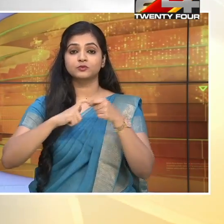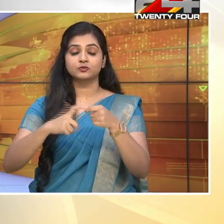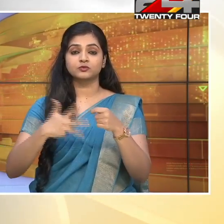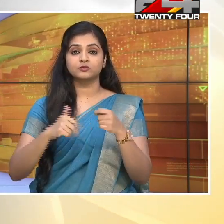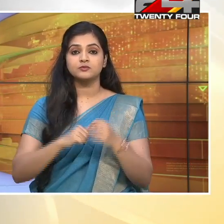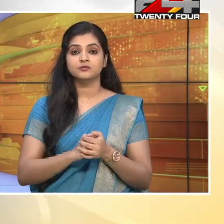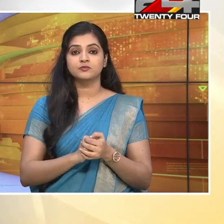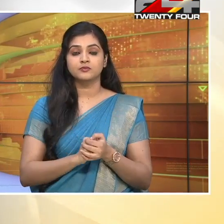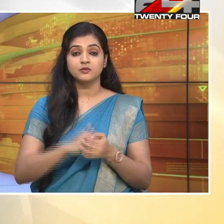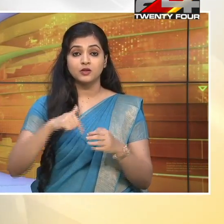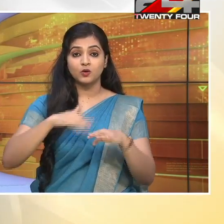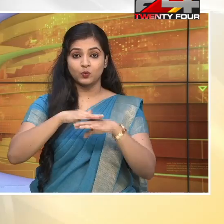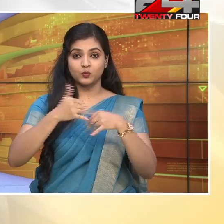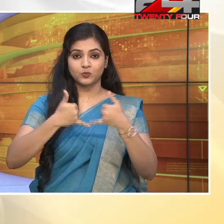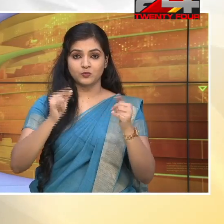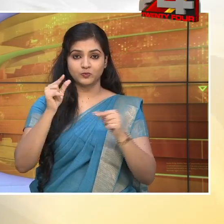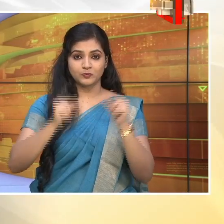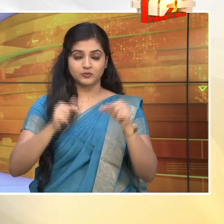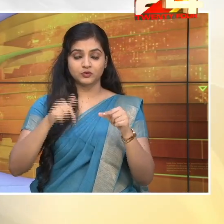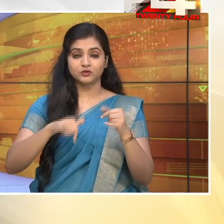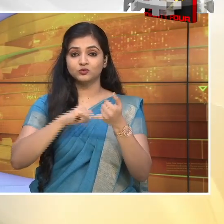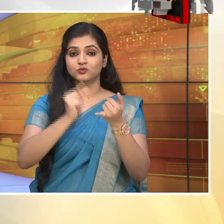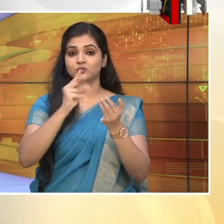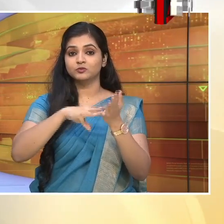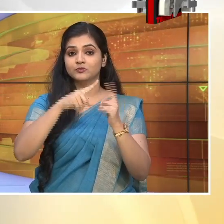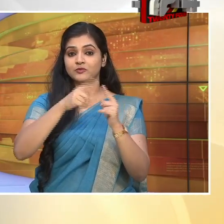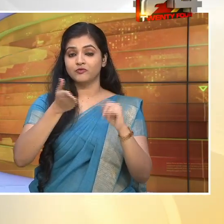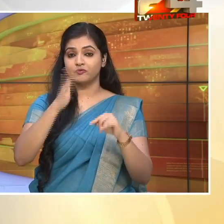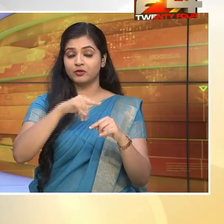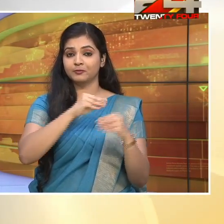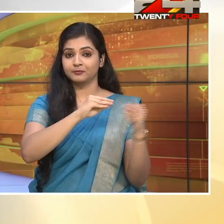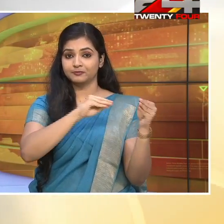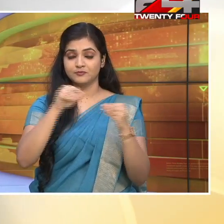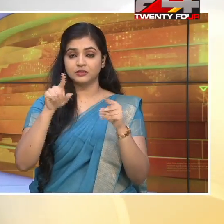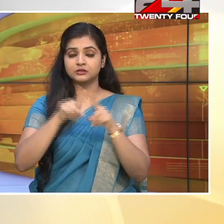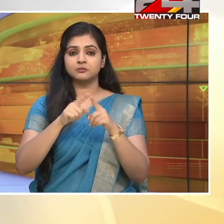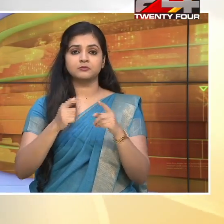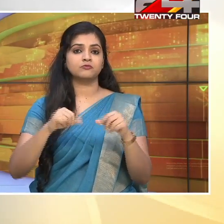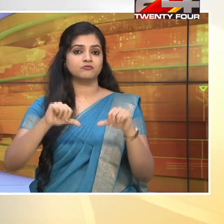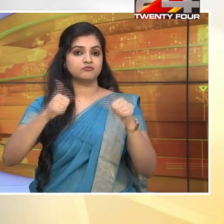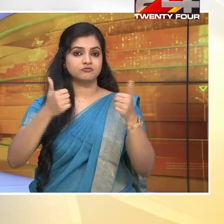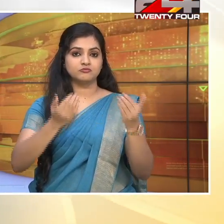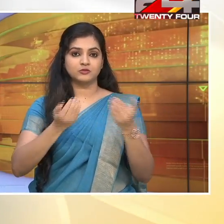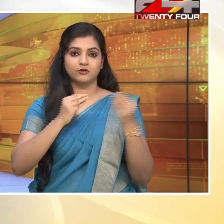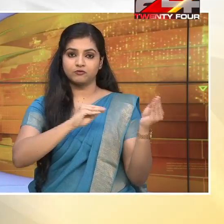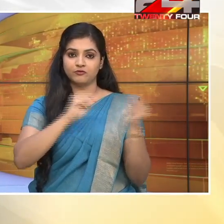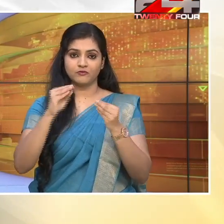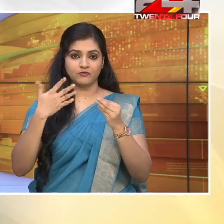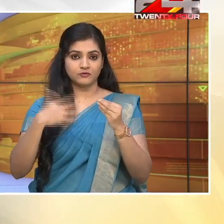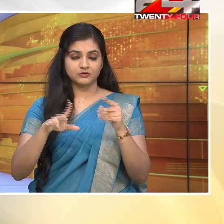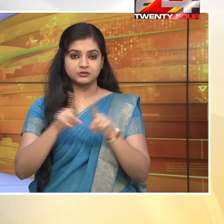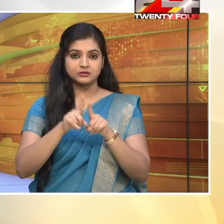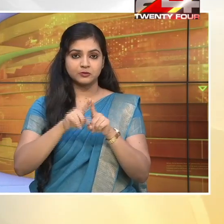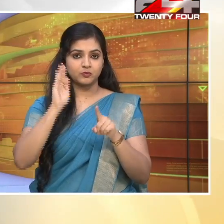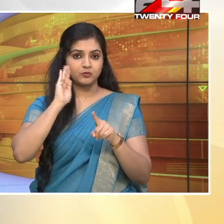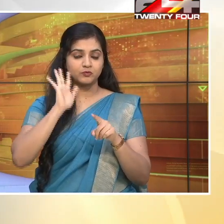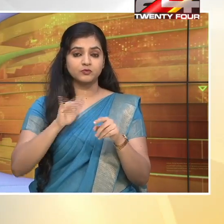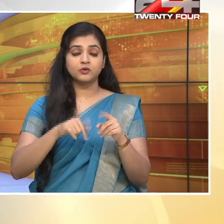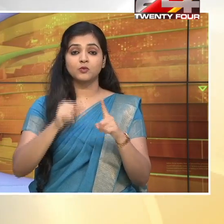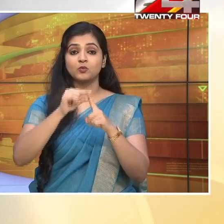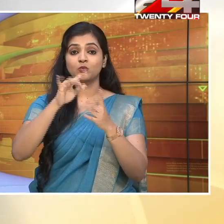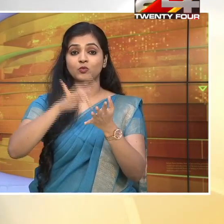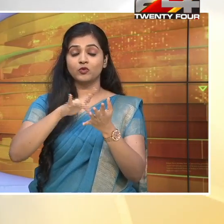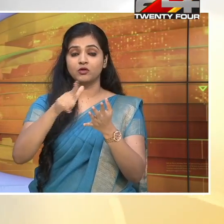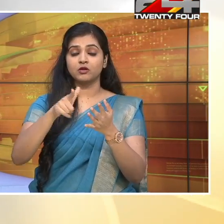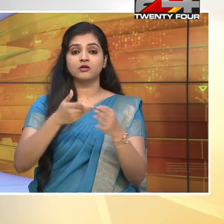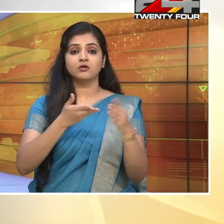ഇപ്പോൾ ഇന്ത്യക്കാരെ ഒഴിപ്പിക്കുന്നത്, സുമിയിൽ നിന്ന് ഒഴിപ്പിക്കുന്നത് വിജയകരമായി പൂർത്തിയായിരിക്കുന്നു എന്നല്ലേ മനസ്സിലാക്കേണ്ടത്? ഈ പോൾട്ടോവയിൽ നിന്ന്